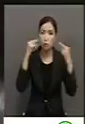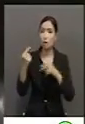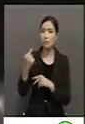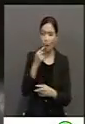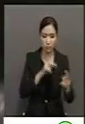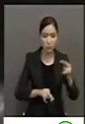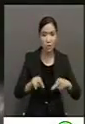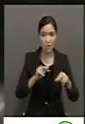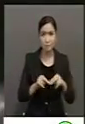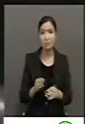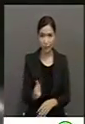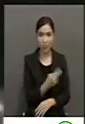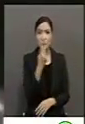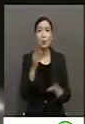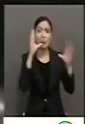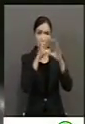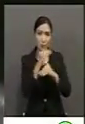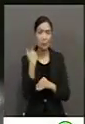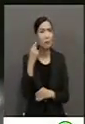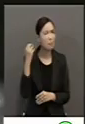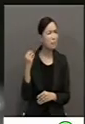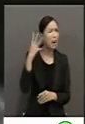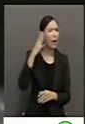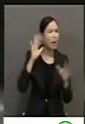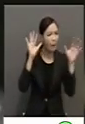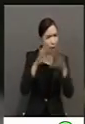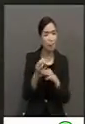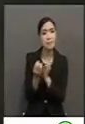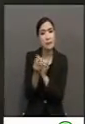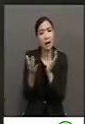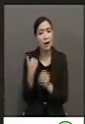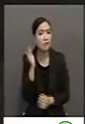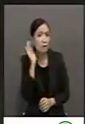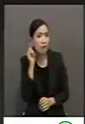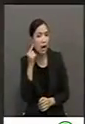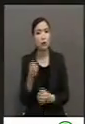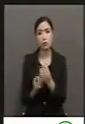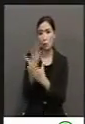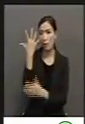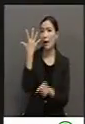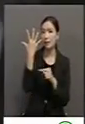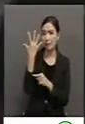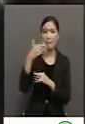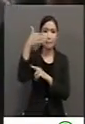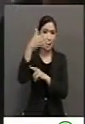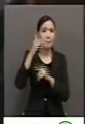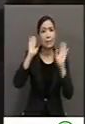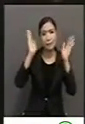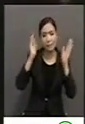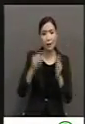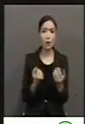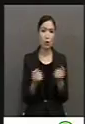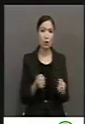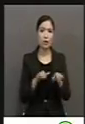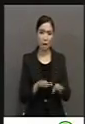ตุการณ์ที่เกิดขึ้นเมื่อคืนนี้ก่อนค่ะมีลักษณะคือเสียงดังคล้ายกับมีวัตถุระเบิดบริเวณใต้ต้นไม้และป้ายประชาสัมพันธ์จุดจอดร